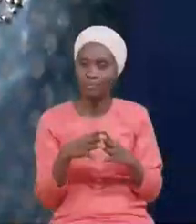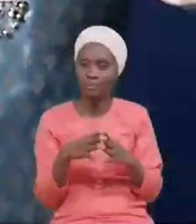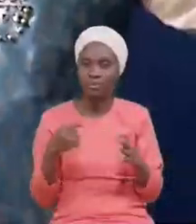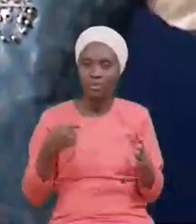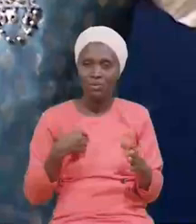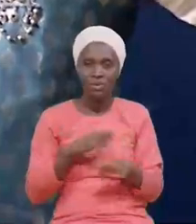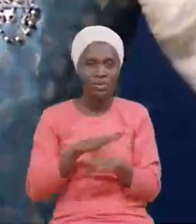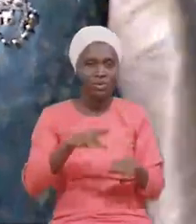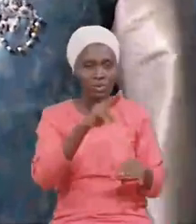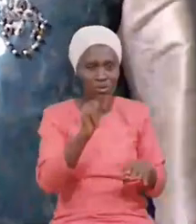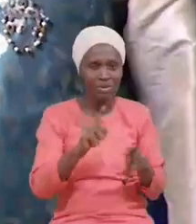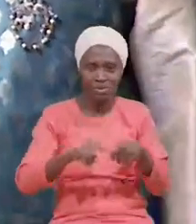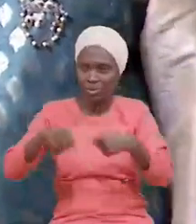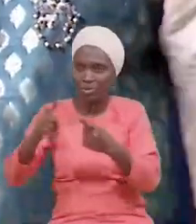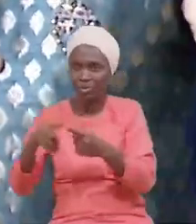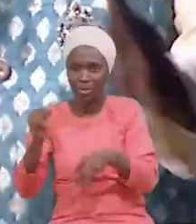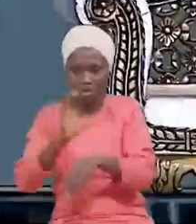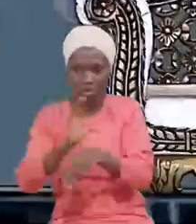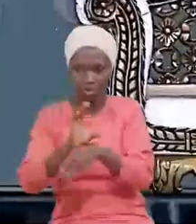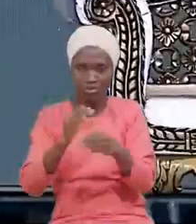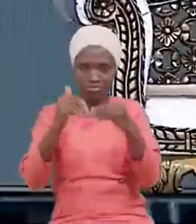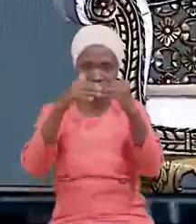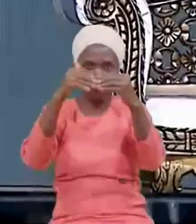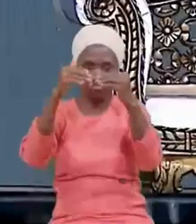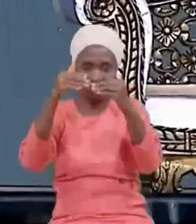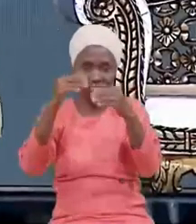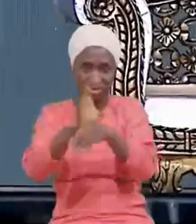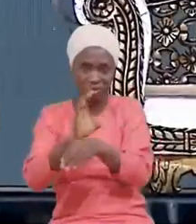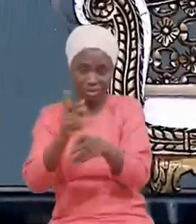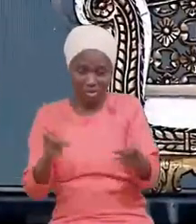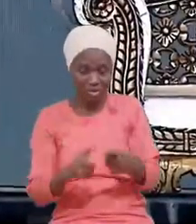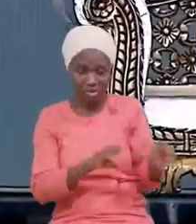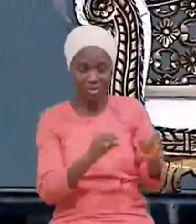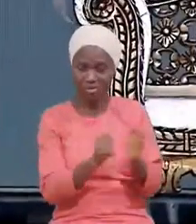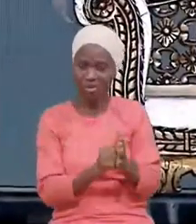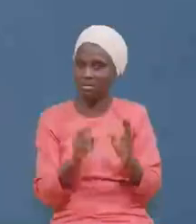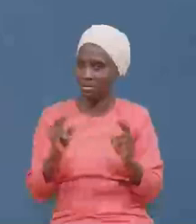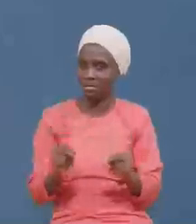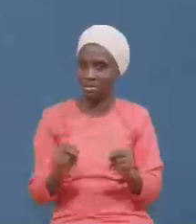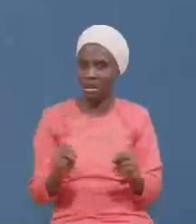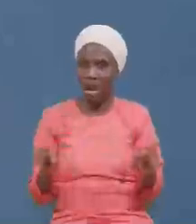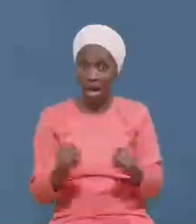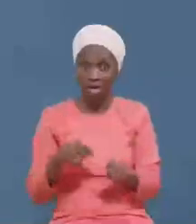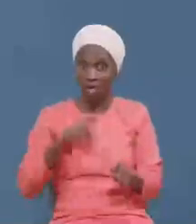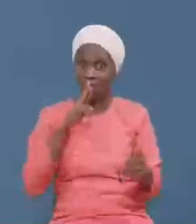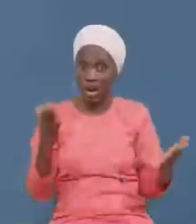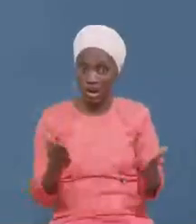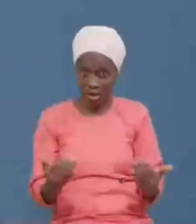On ne doit pas aller dans un édifice d'église pour le faire. Pendant que nous sommes ici ce soir,